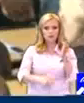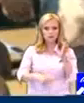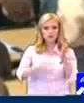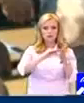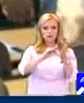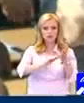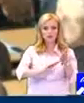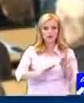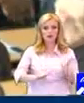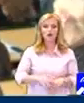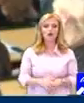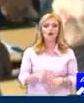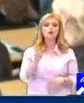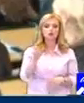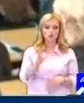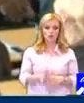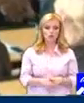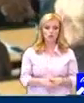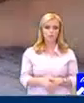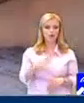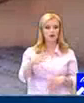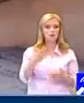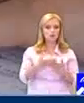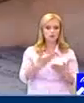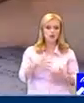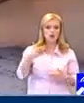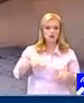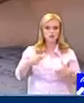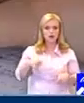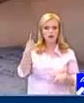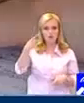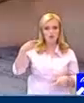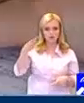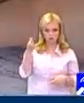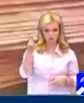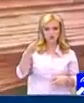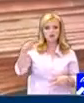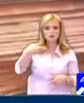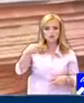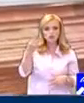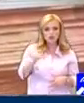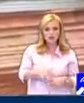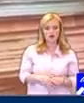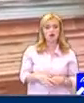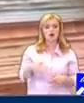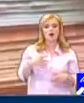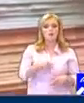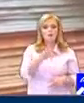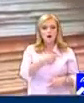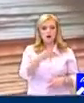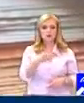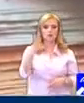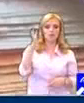Un examen trecut la SEM costă circa 1000 de lei, nota la practica de producție între 1000 și 1500 de lei, iar teza de licență și master